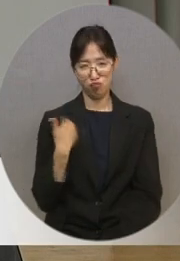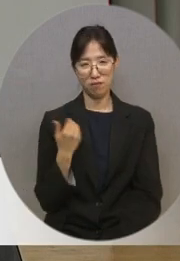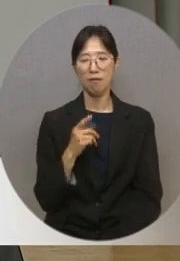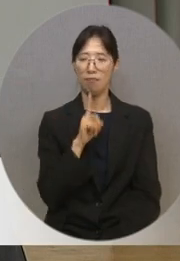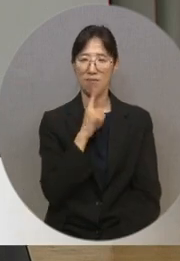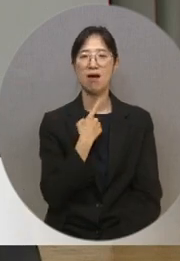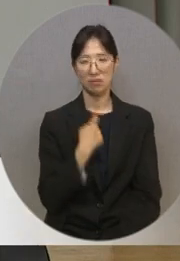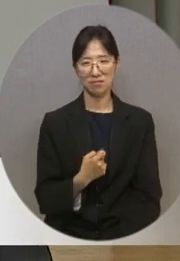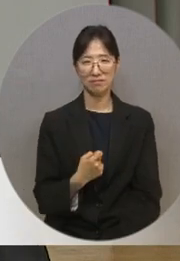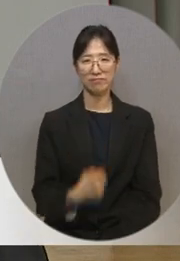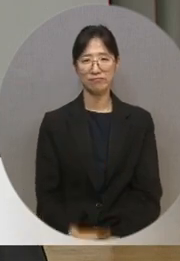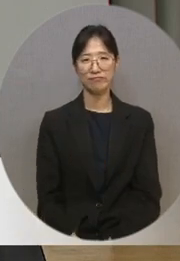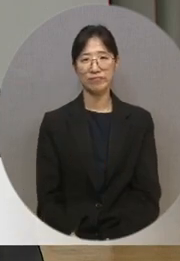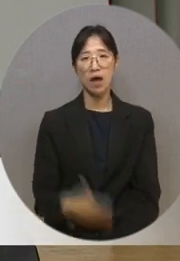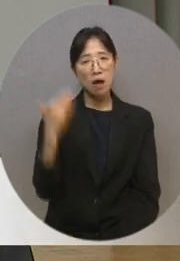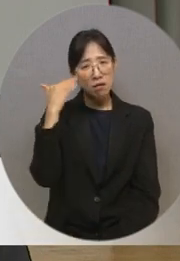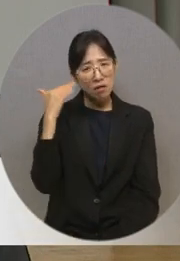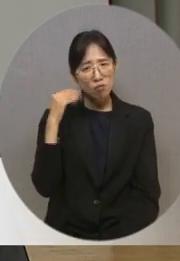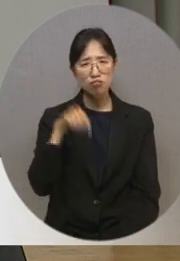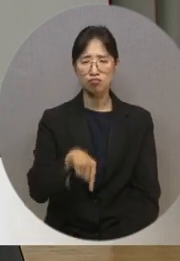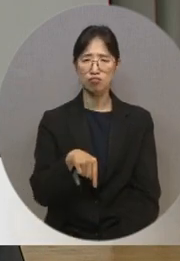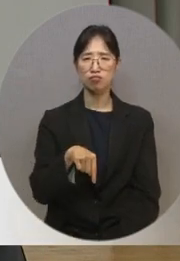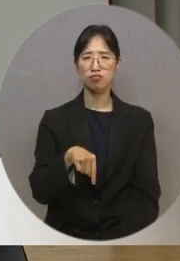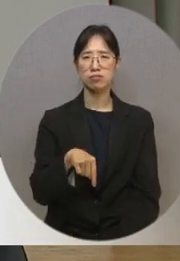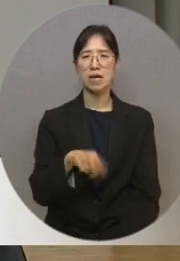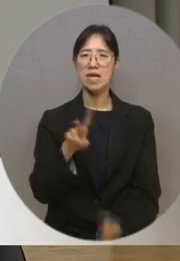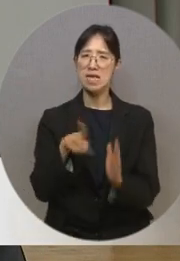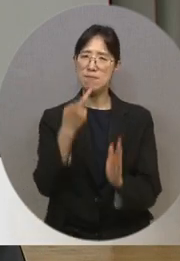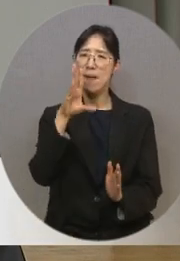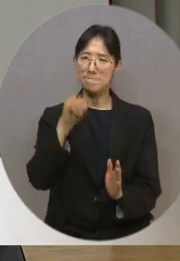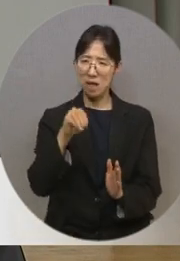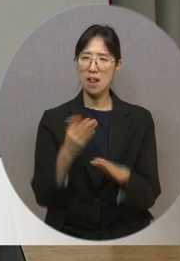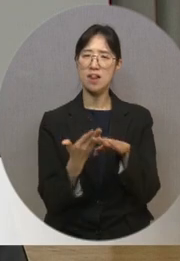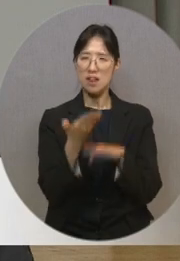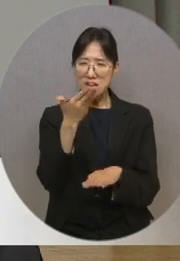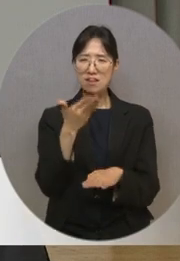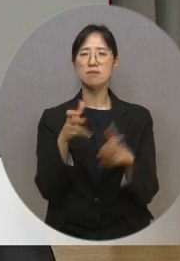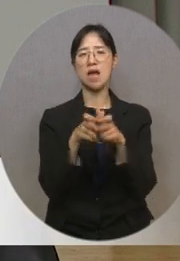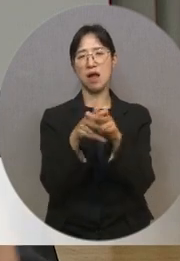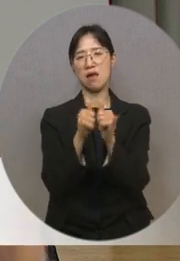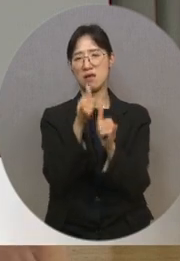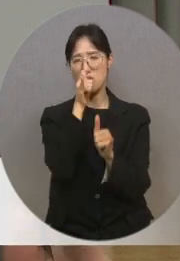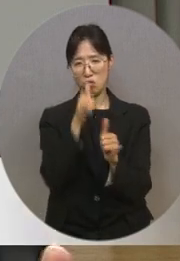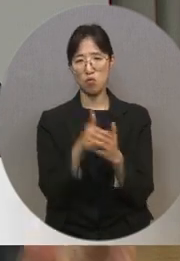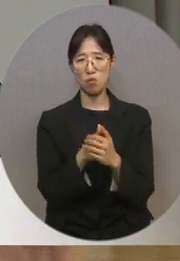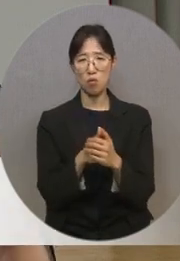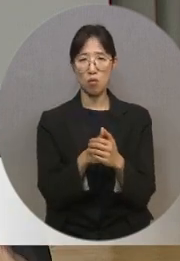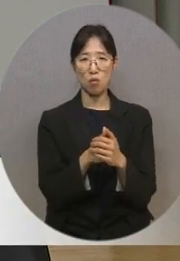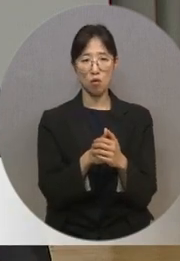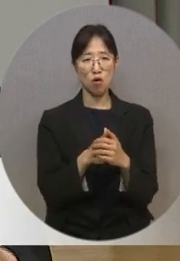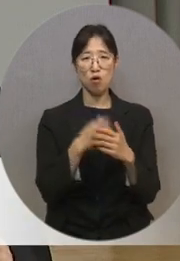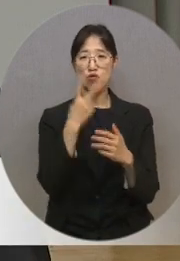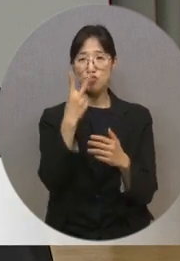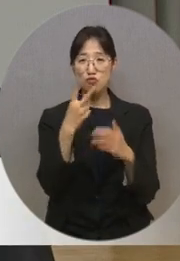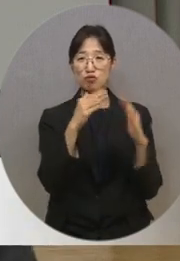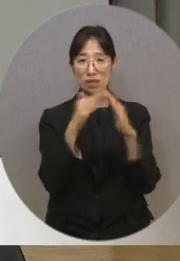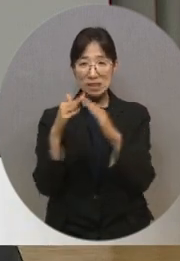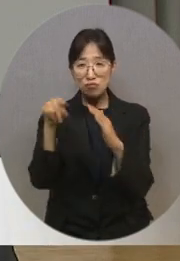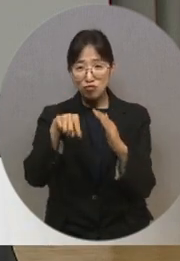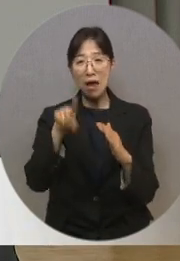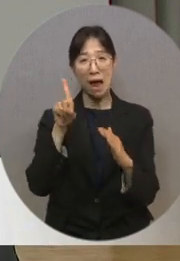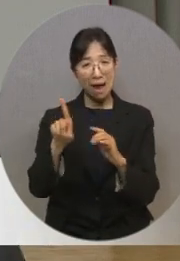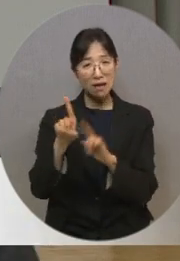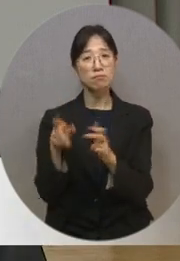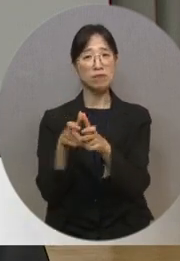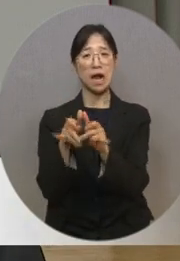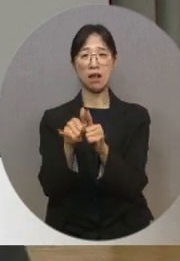얘기를 했거든요. 대한민국에 약 한 200만 명 이상의 장애인들이 살고 있는데 그러니까 두 집 중에 한 집에는 장애인이 분명히 살고